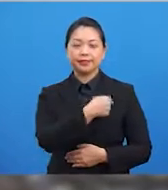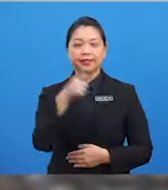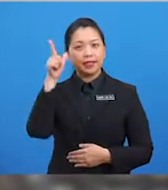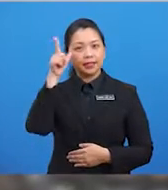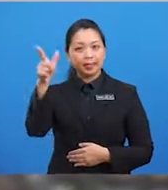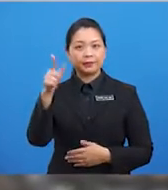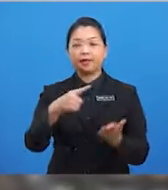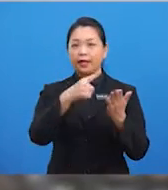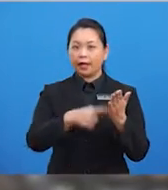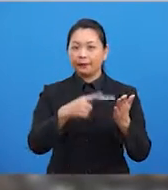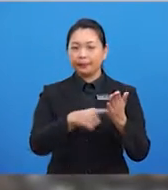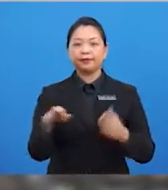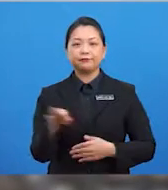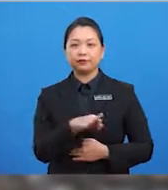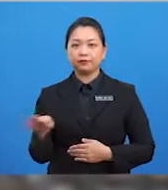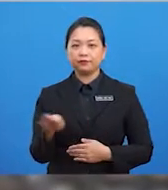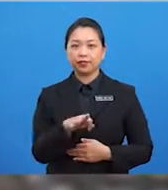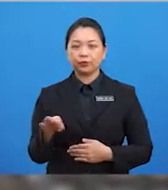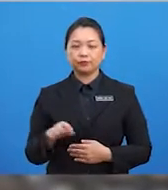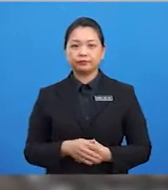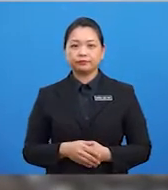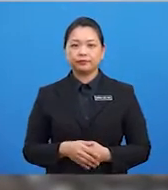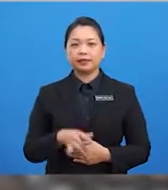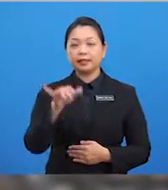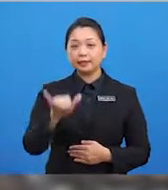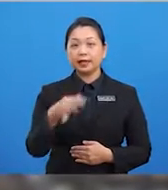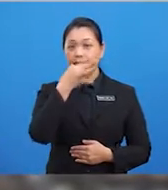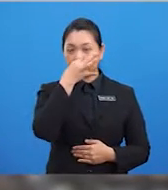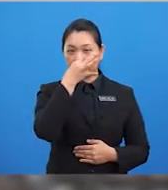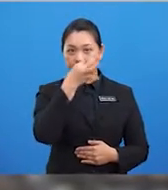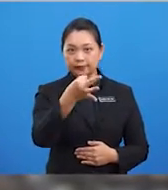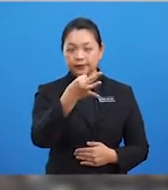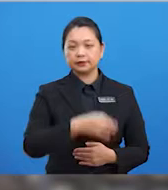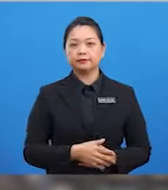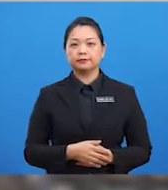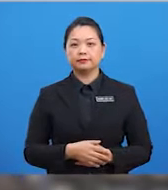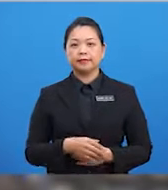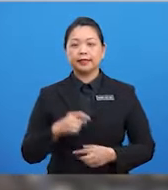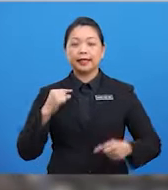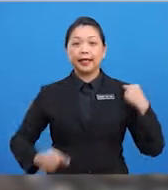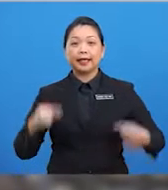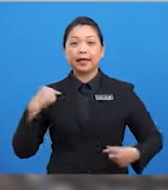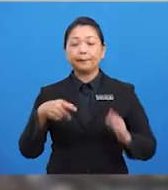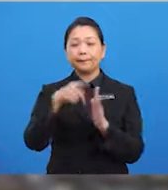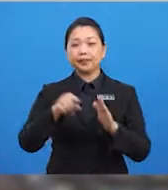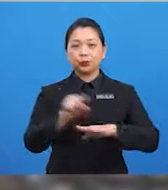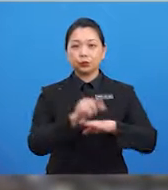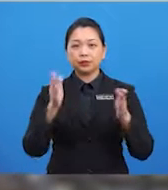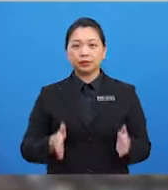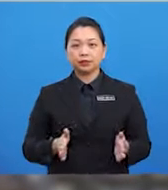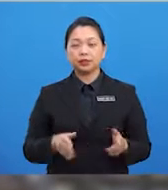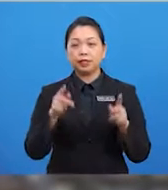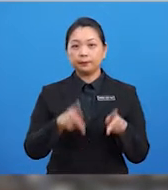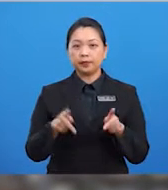lihat apakah faktor-faktor yang mempengaruhi gelagat pengguna. Pelajar